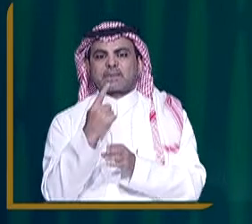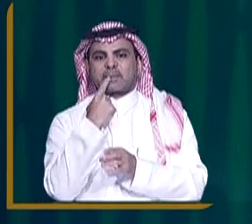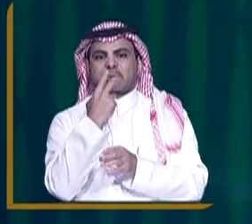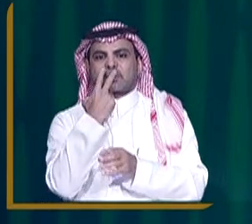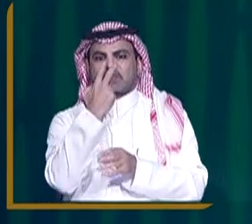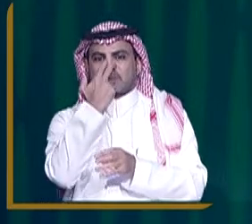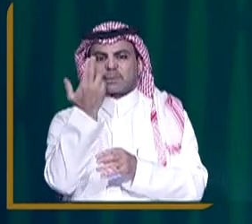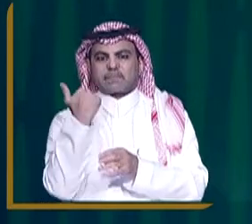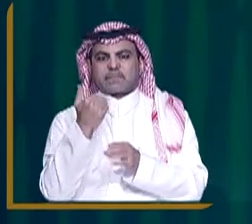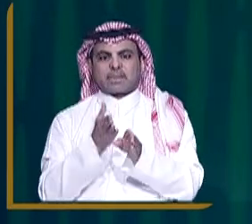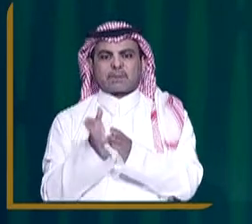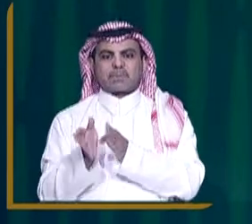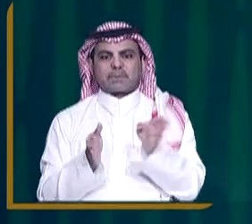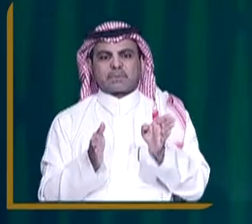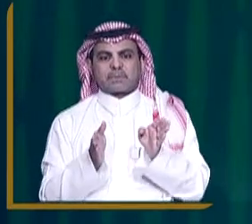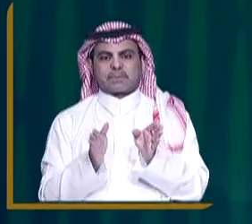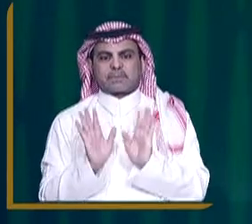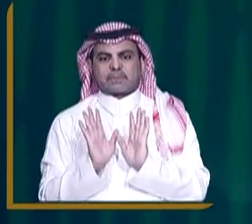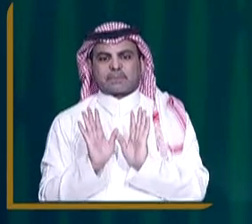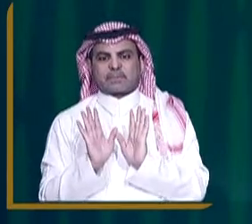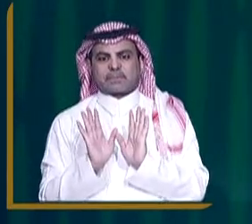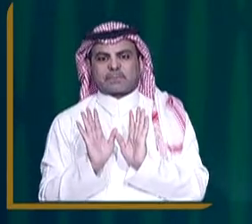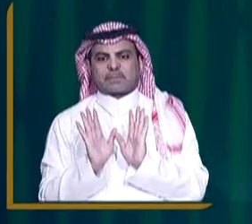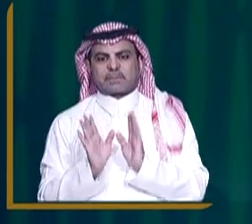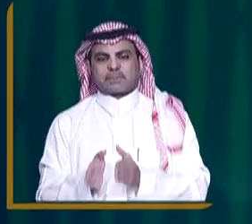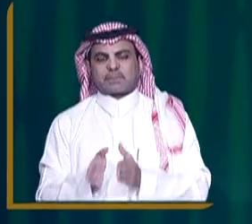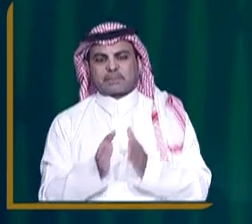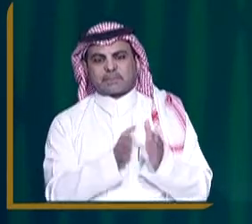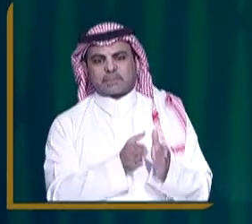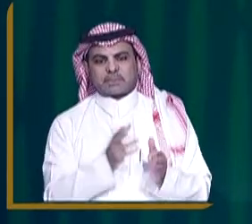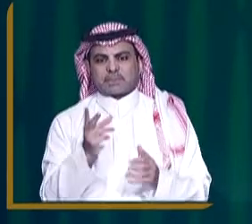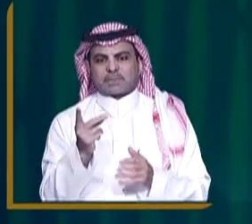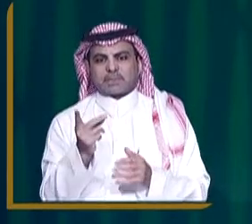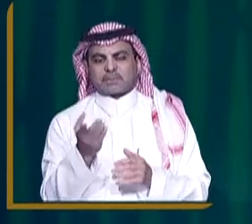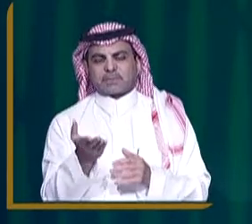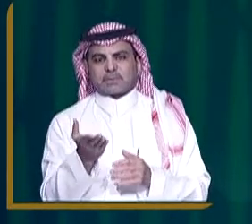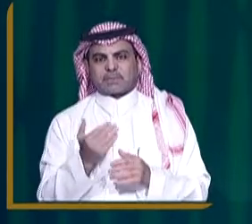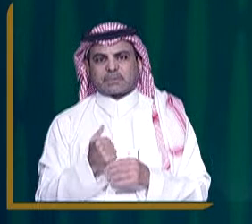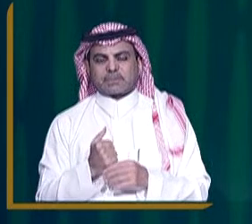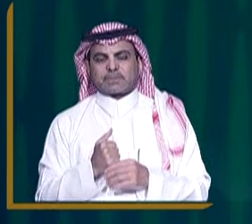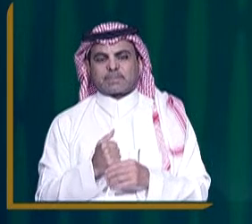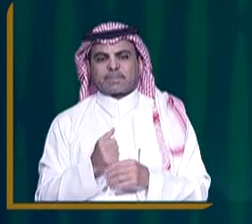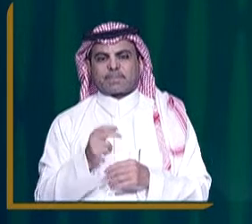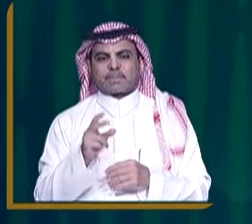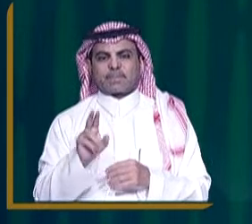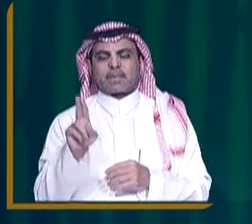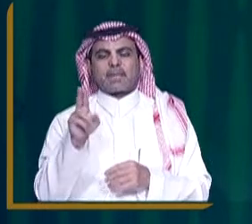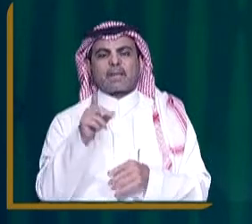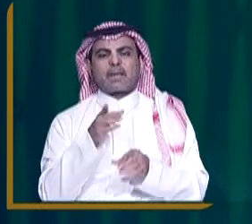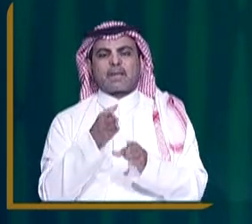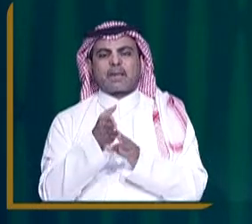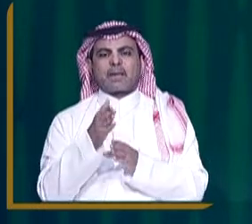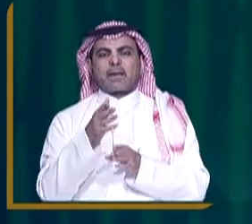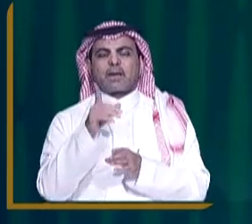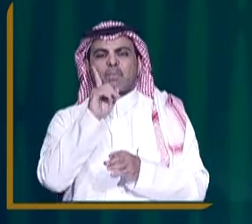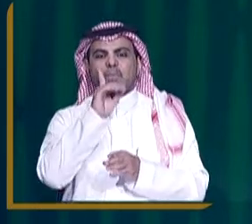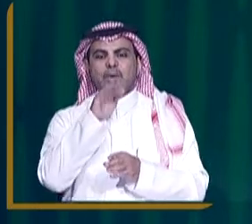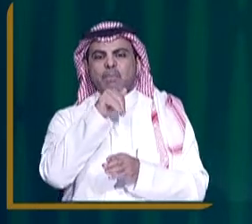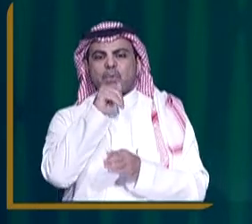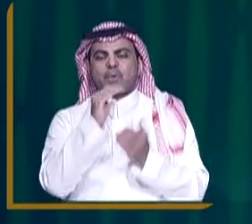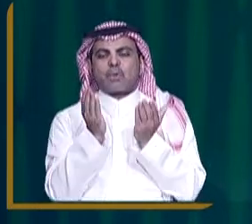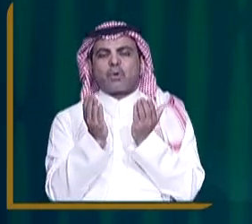عديدة. طيب في الشق الثاني من سؤالك. السؤال الثاني طال عمرك متعلق بأولياء الأمور